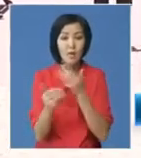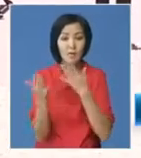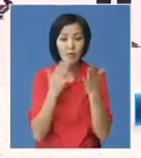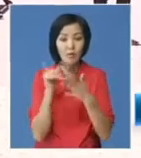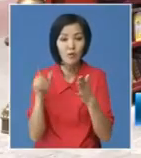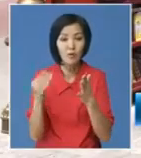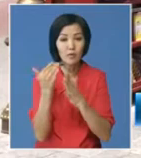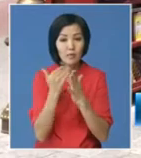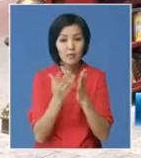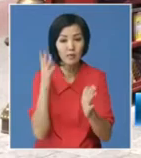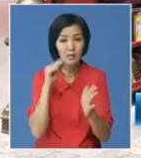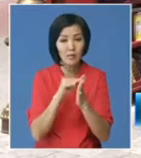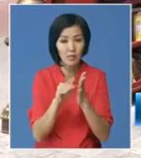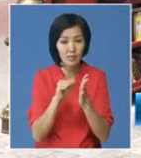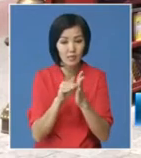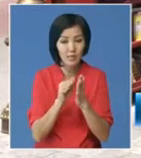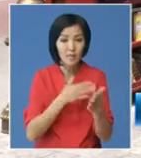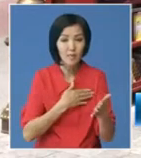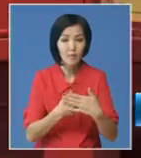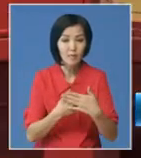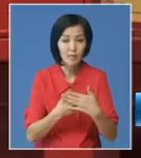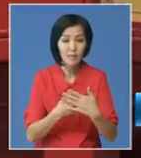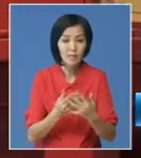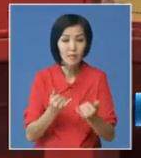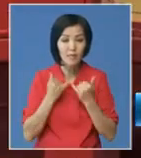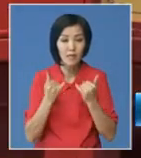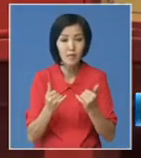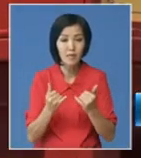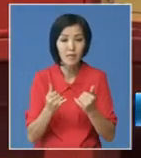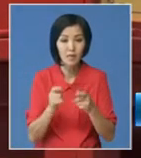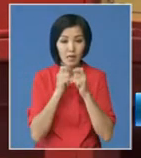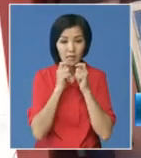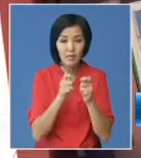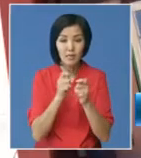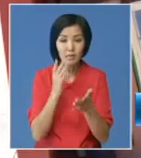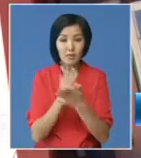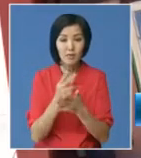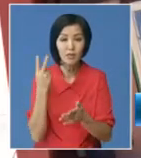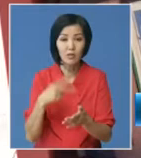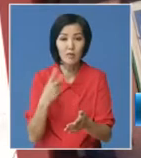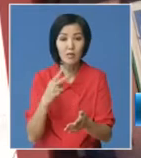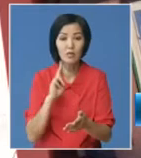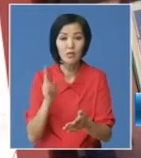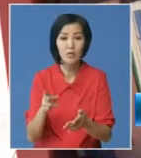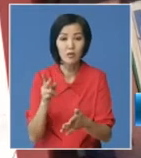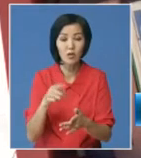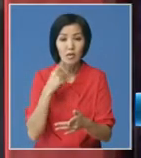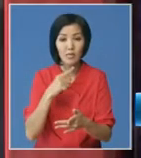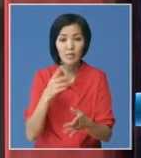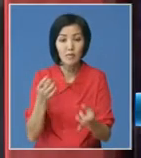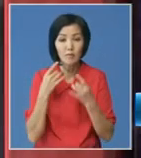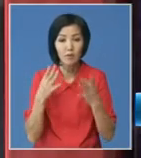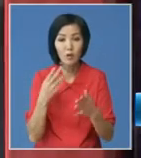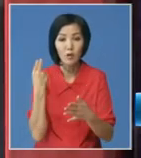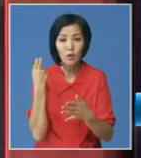тізімге алынады. Белсенділік танытқан азаматтарға арнайы сыйлықтар бар. 22-ші қыркүйек тілдер мерекесі қарсаңында үздік